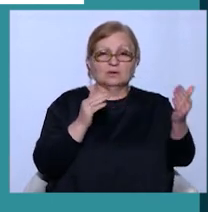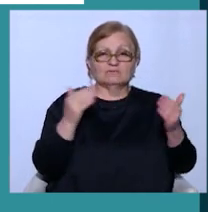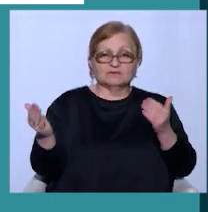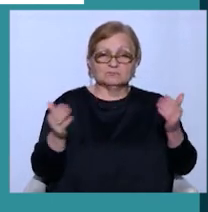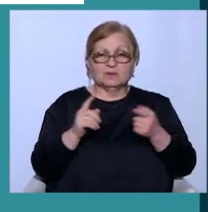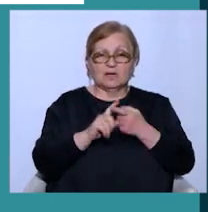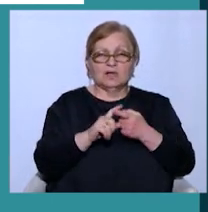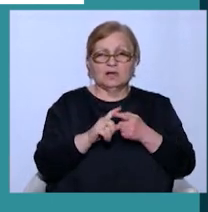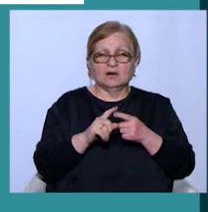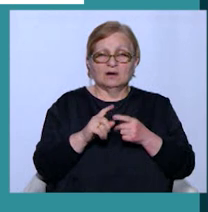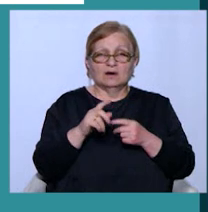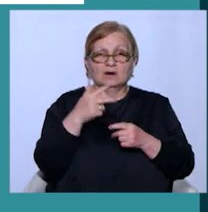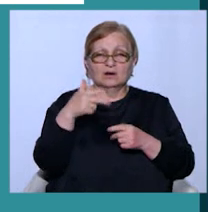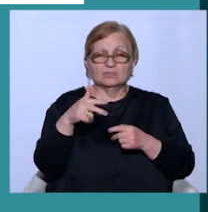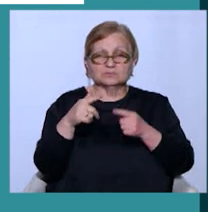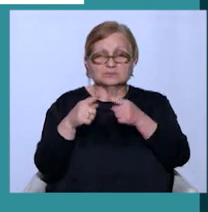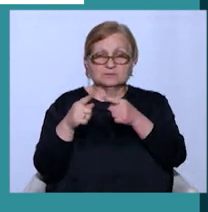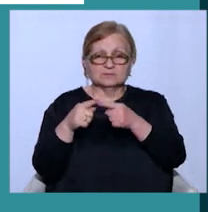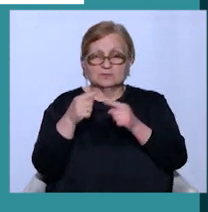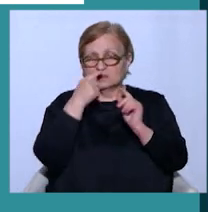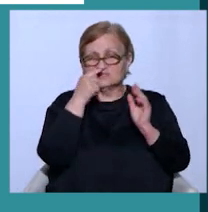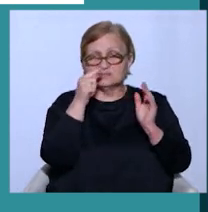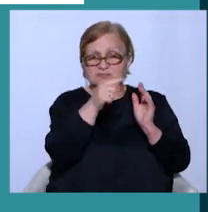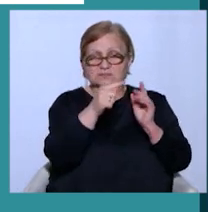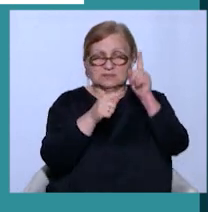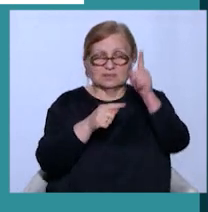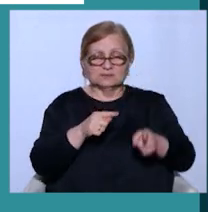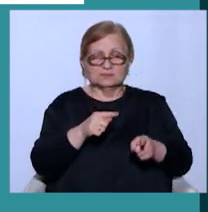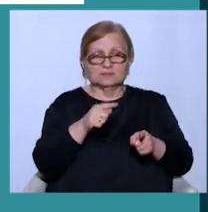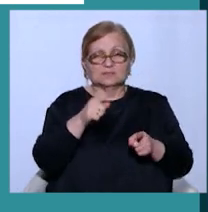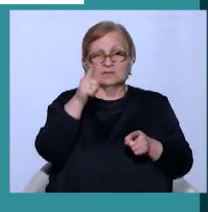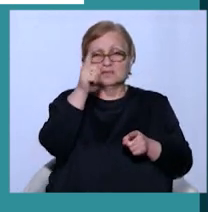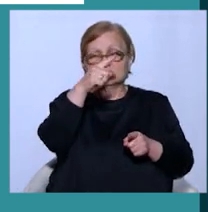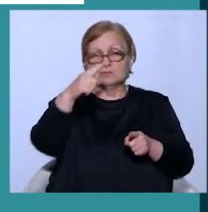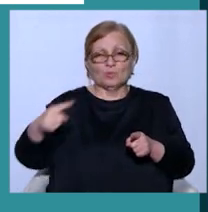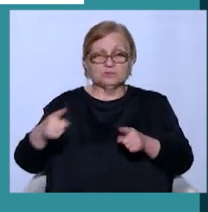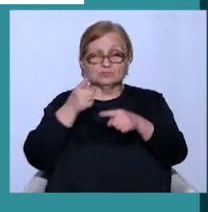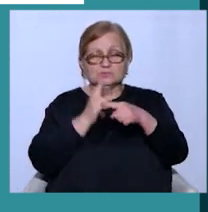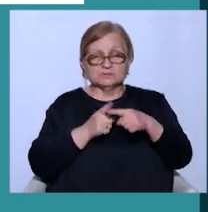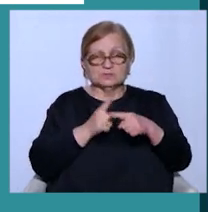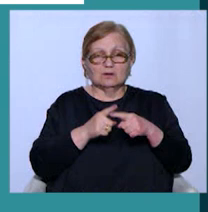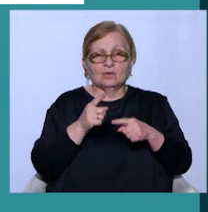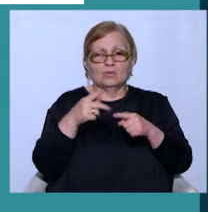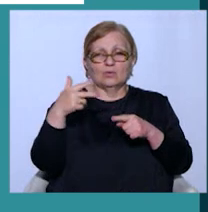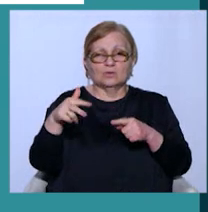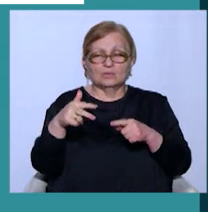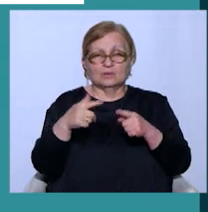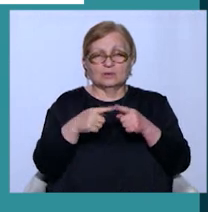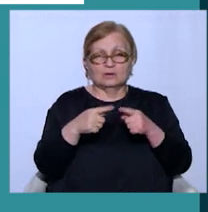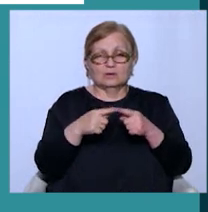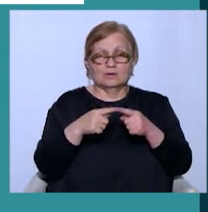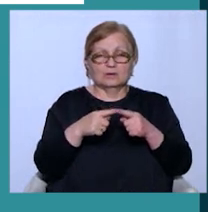ესეთი დამოკიდებულება. 30 გრადუსიანი კუთხის წინ მდებარე კათეტი არის ჰიპოტენუზის ნახევარი, ხოლო 30 გრადუსიანი